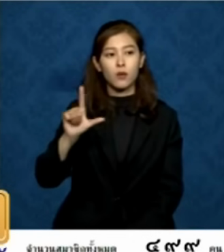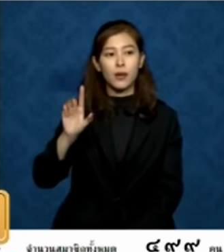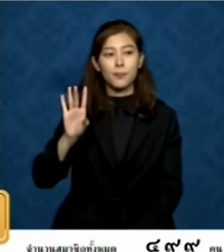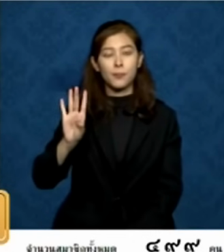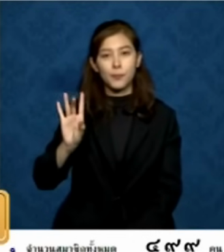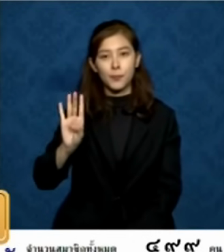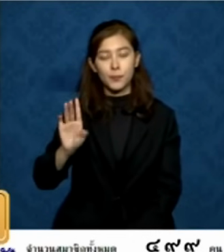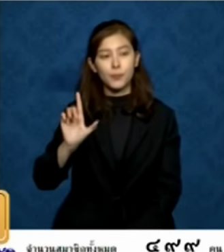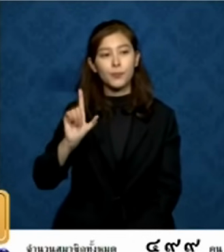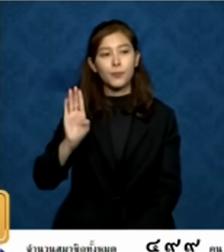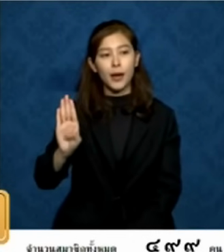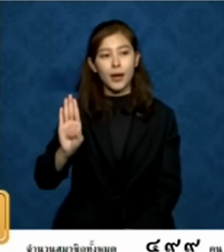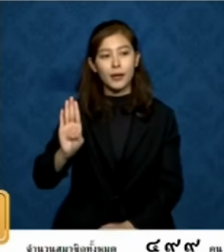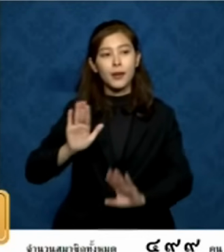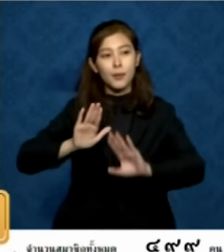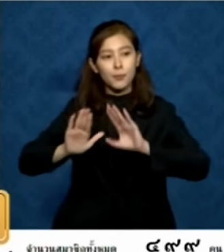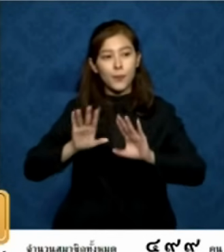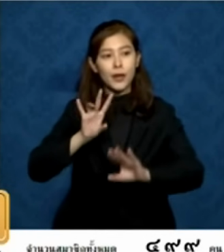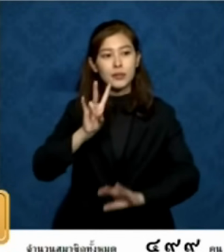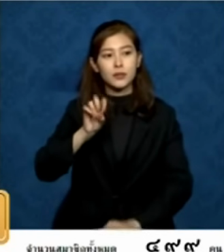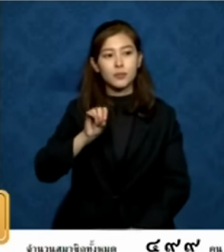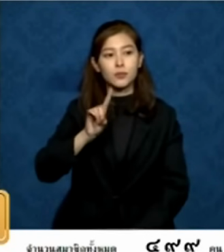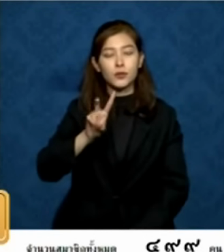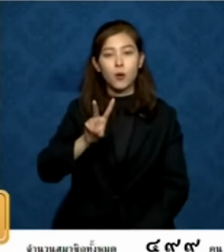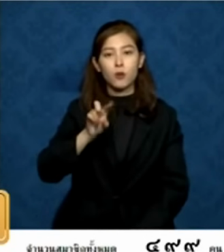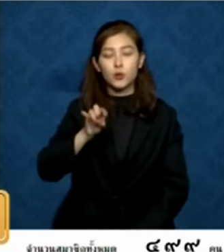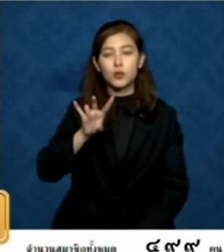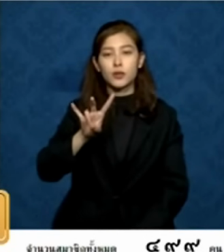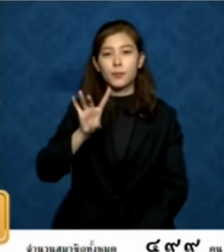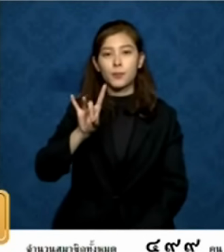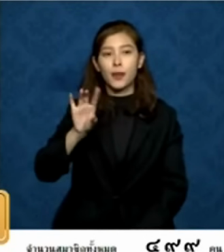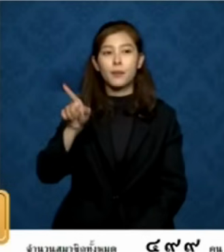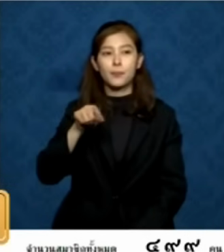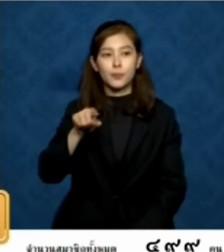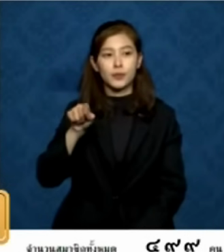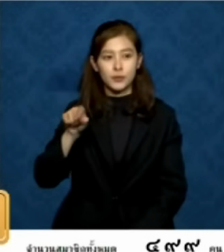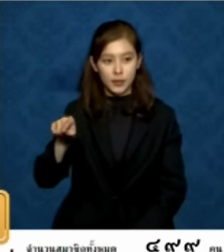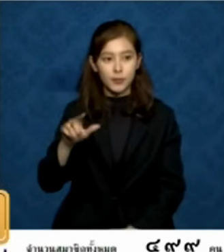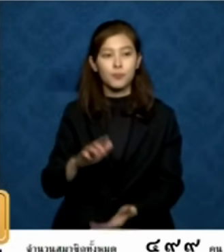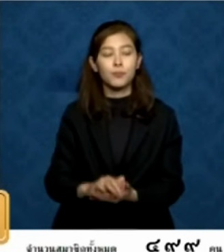72.8 รายจ่ายเพื่อชดใช้เงินคงคลัง